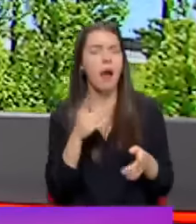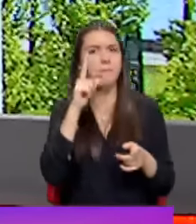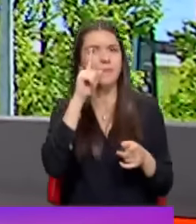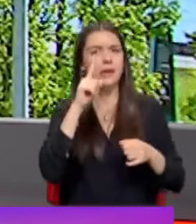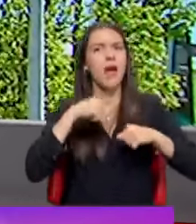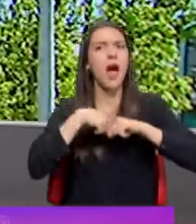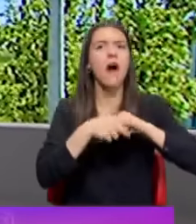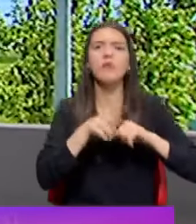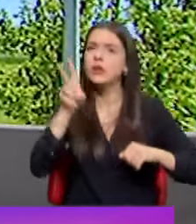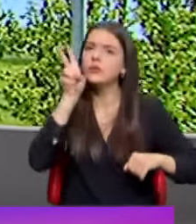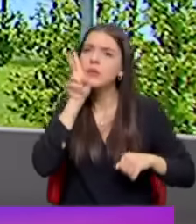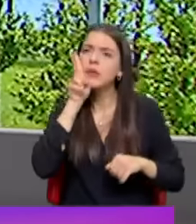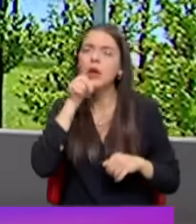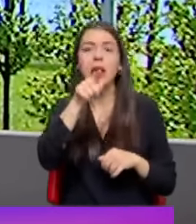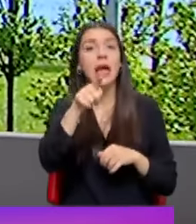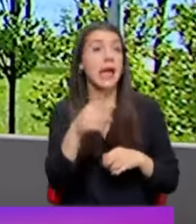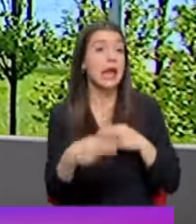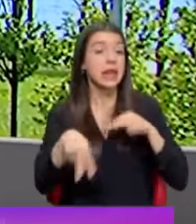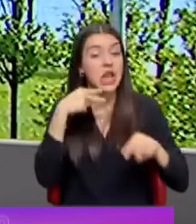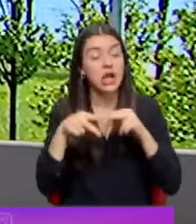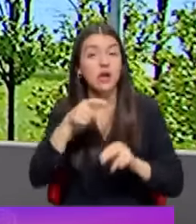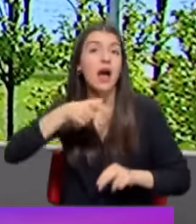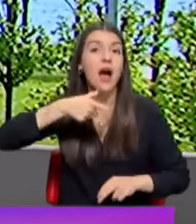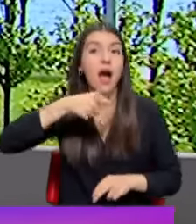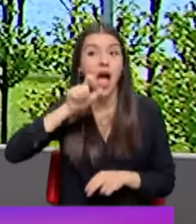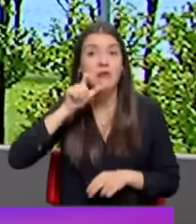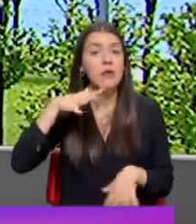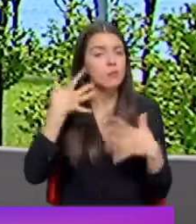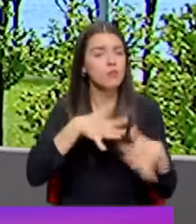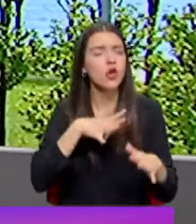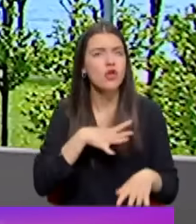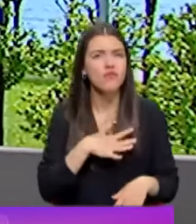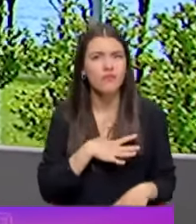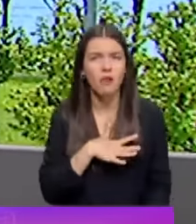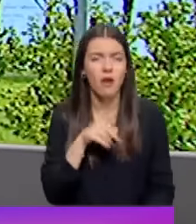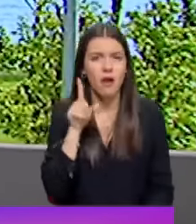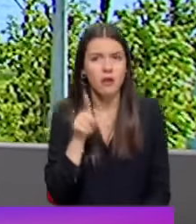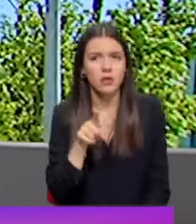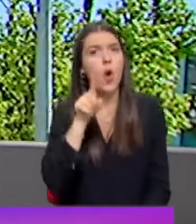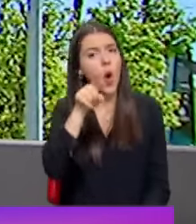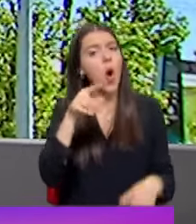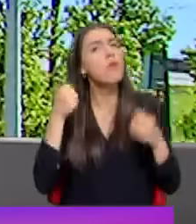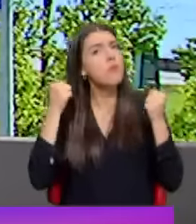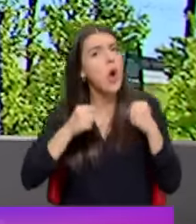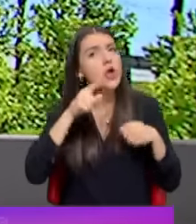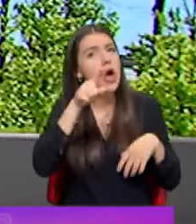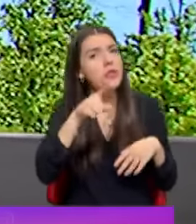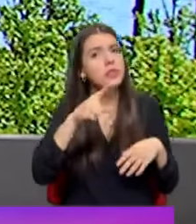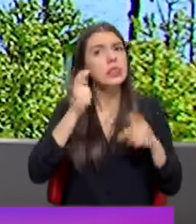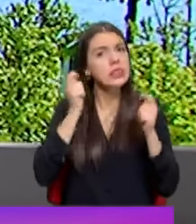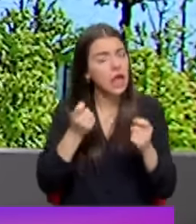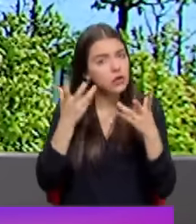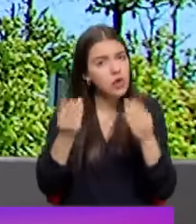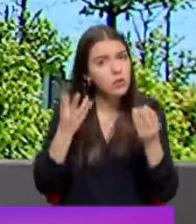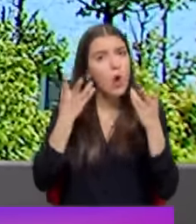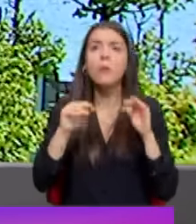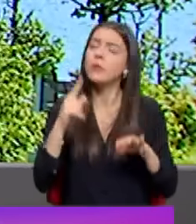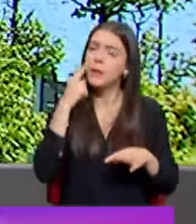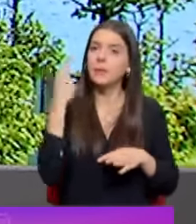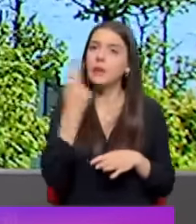sonu restoran kafe boykotu mu yaklaşıyor diye görmüştük. O boykot gerçekleşti mi gerçekleşmedi mi